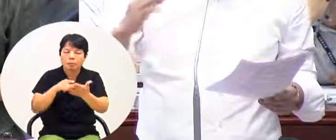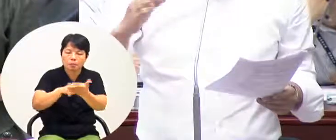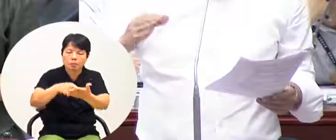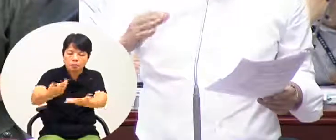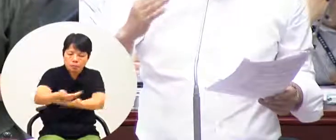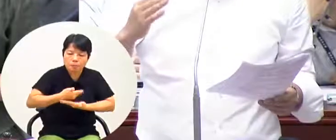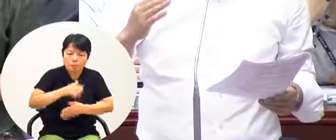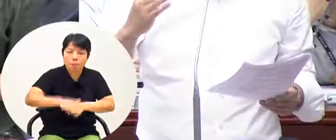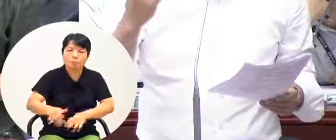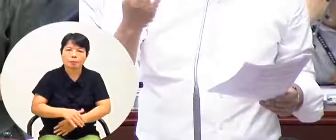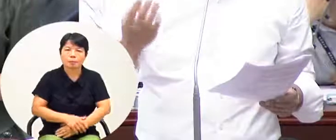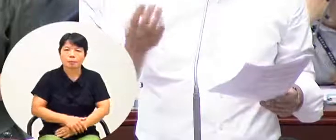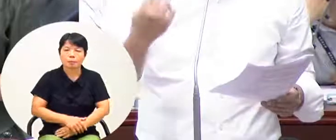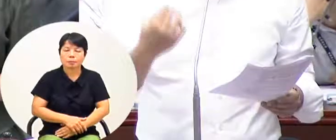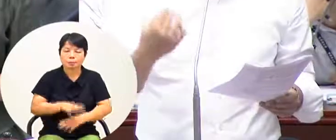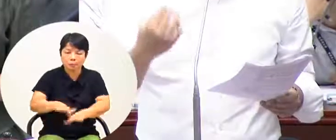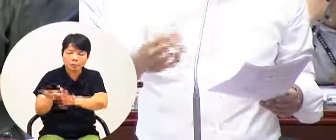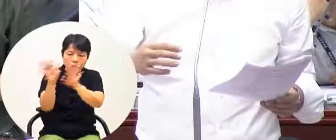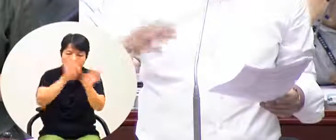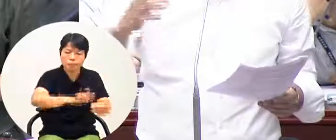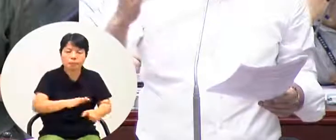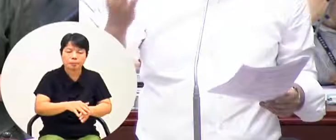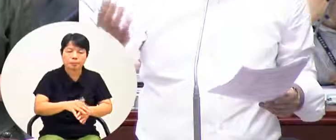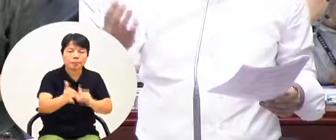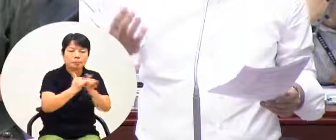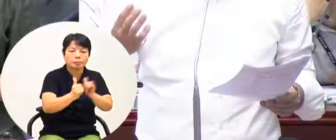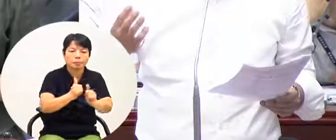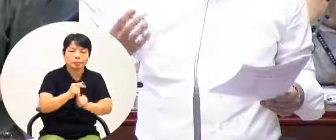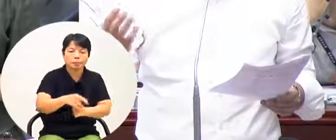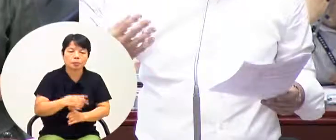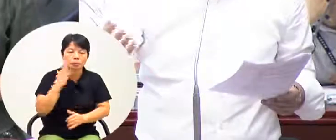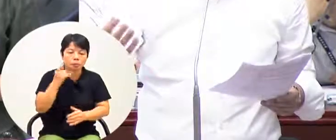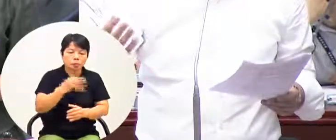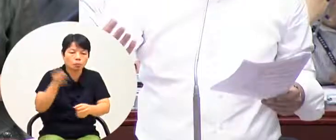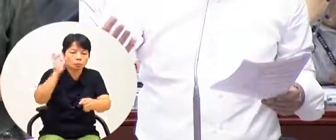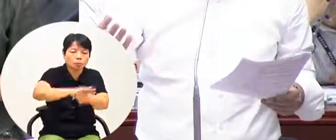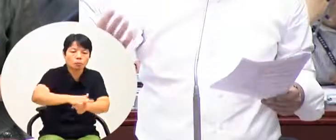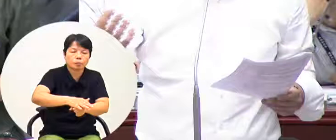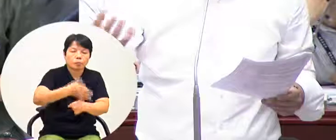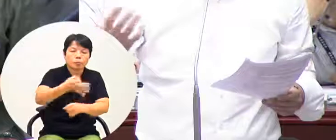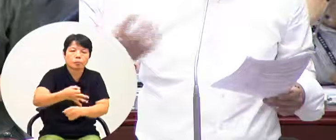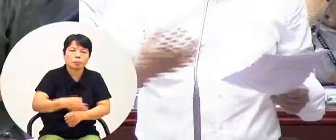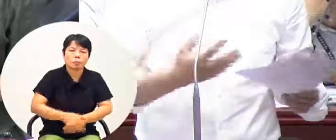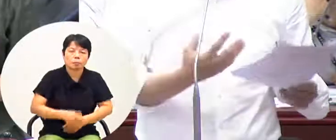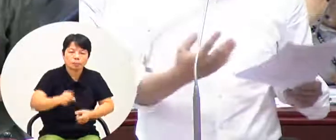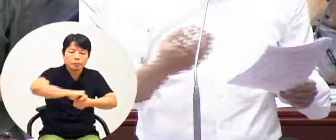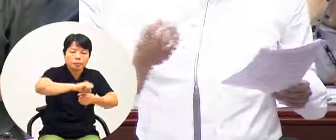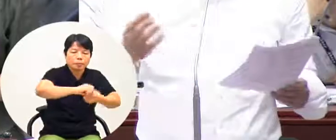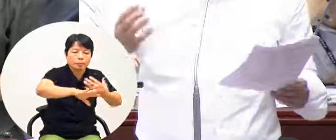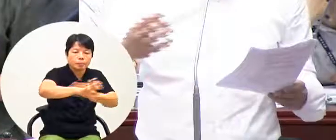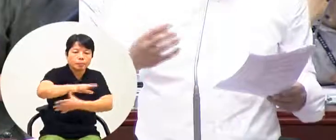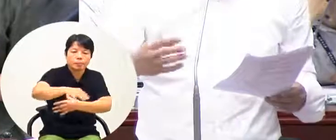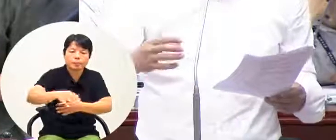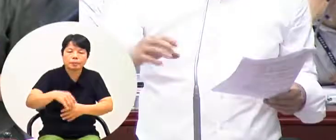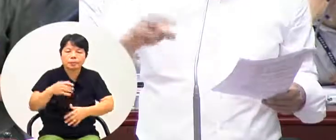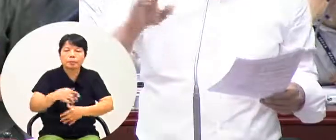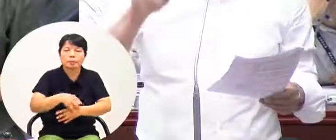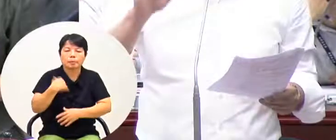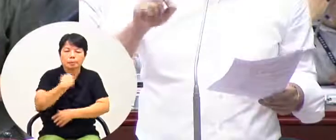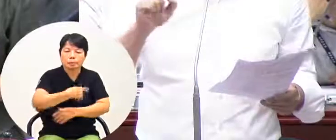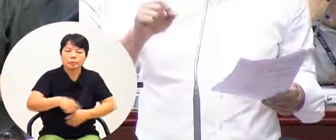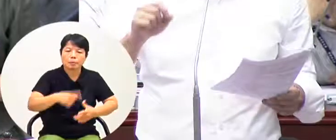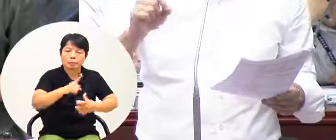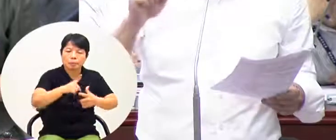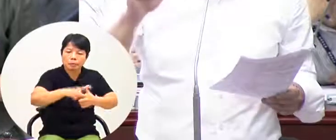之下，民众他拿到这些补贴，有时候再加上一些他其他的身份或者是他手头上的这些补助，他其实